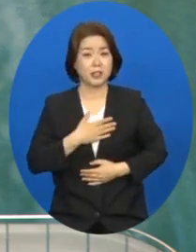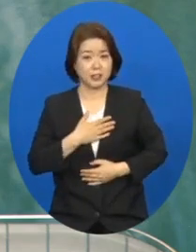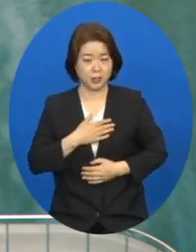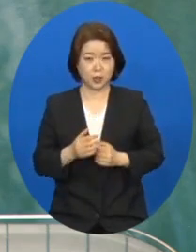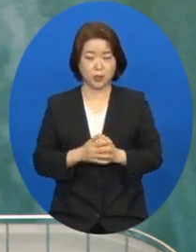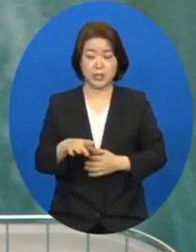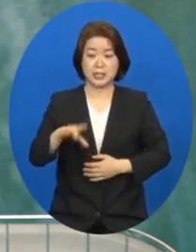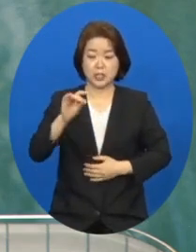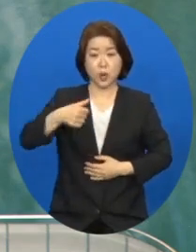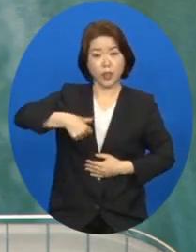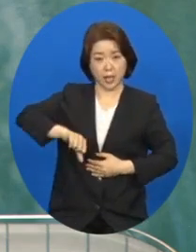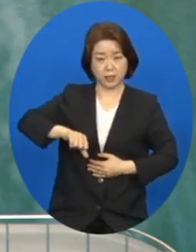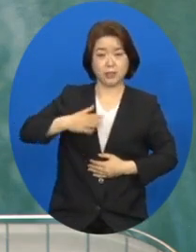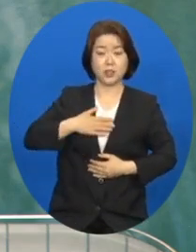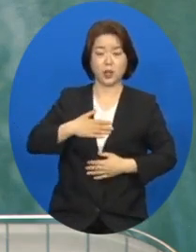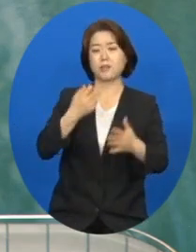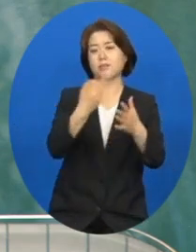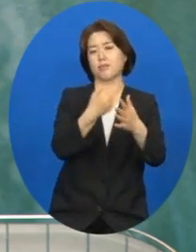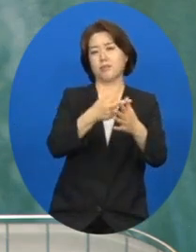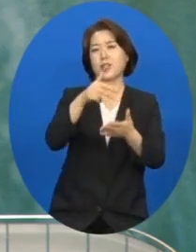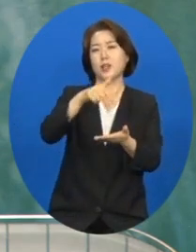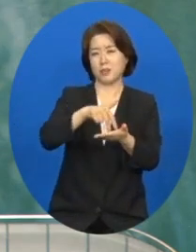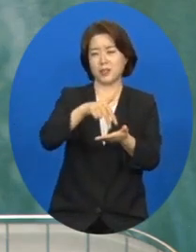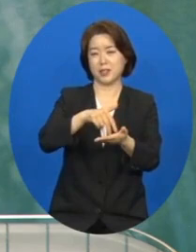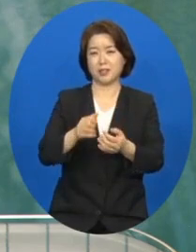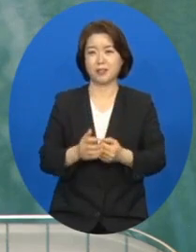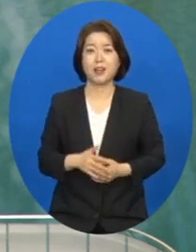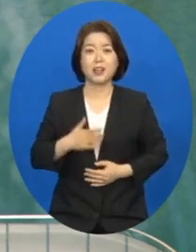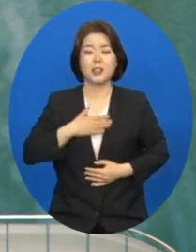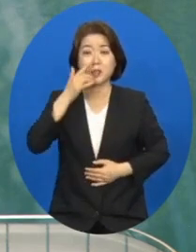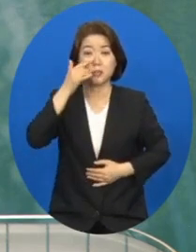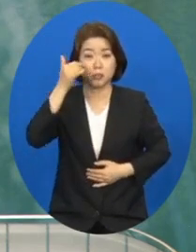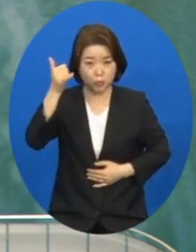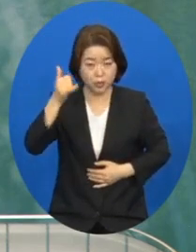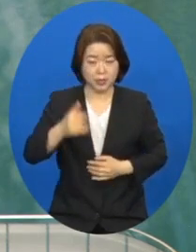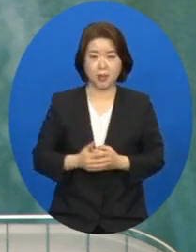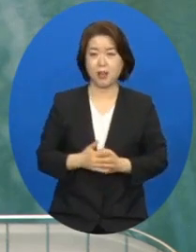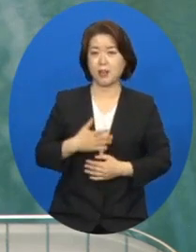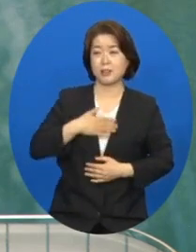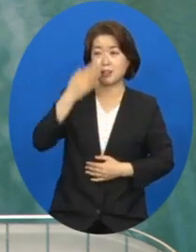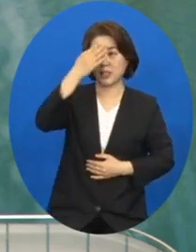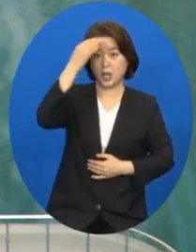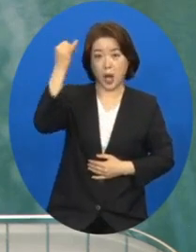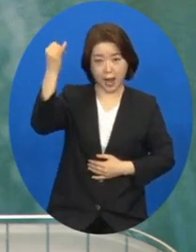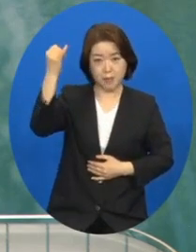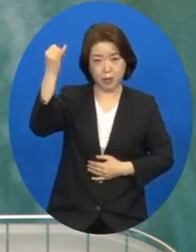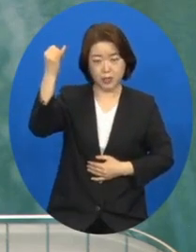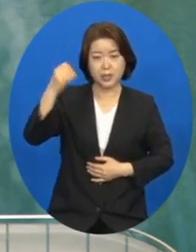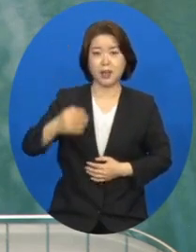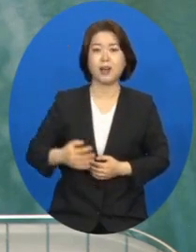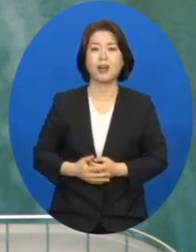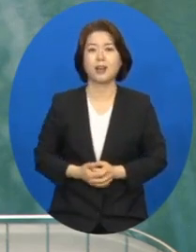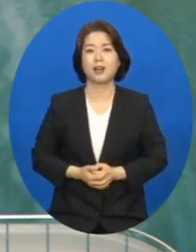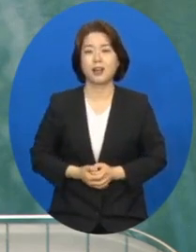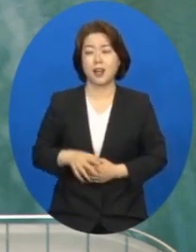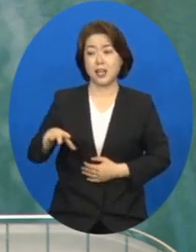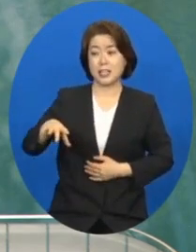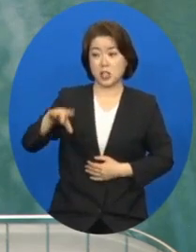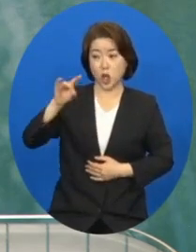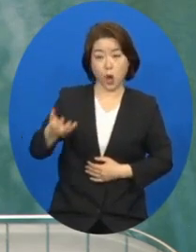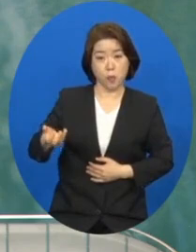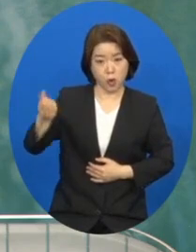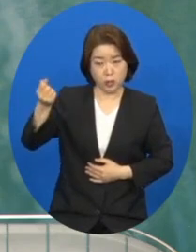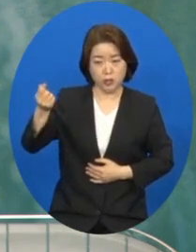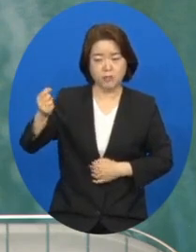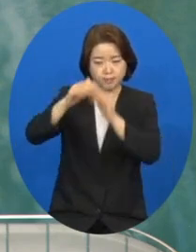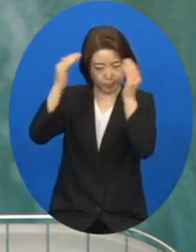첫 아들로 태어났습니다. 저희 부모님과 또 저희 할머님께서 첫 것은 다